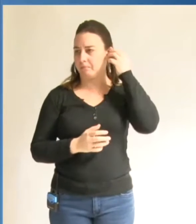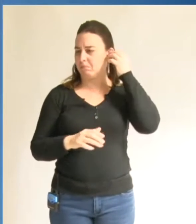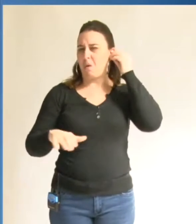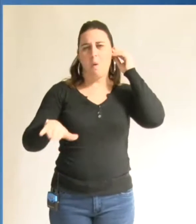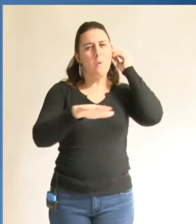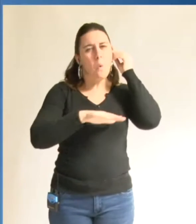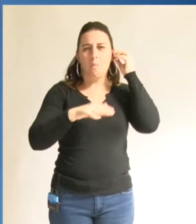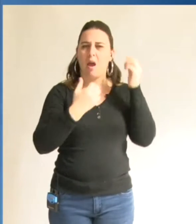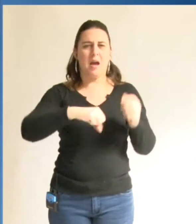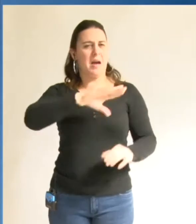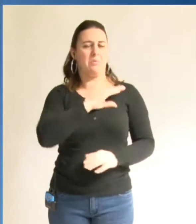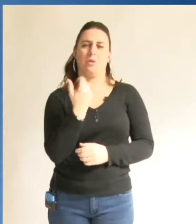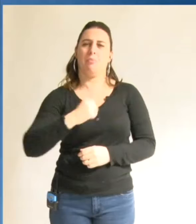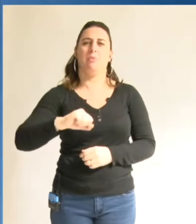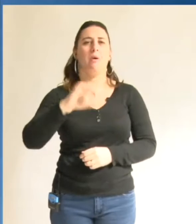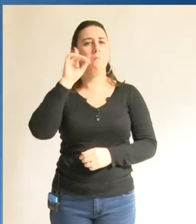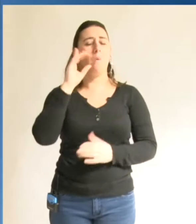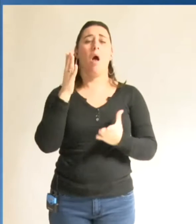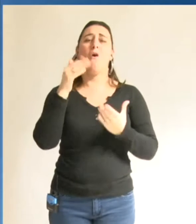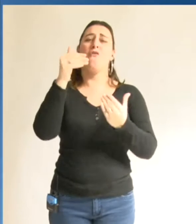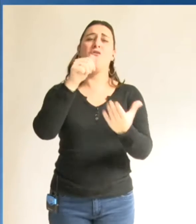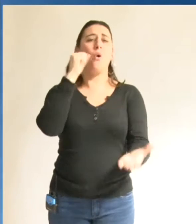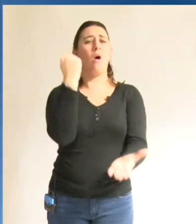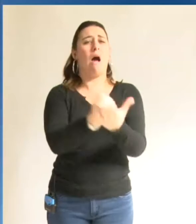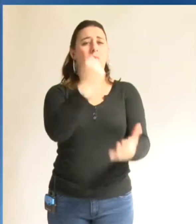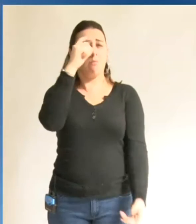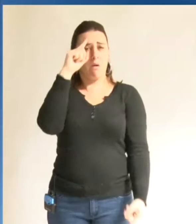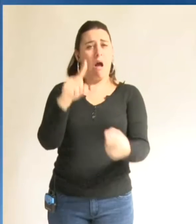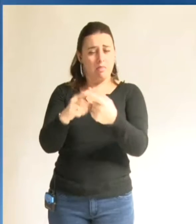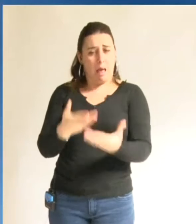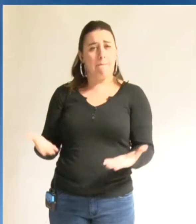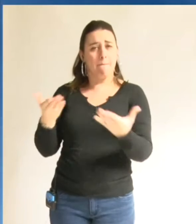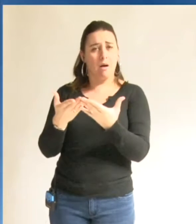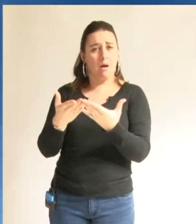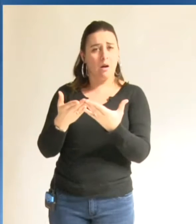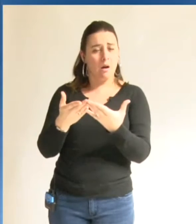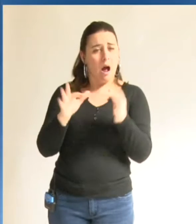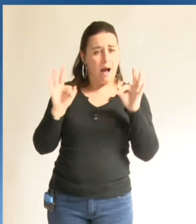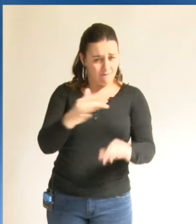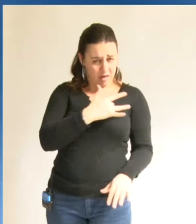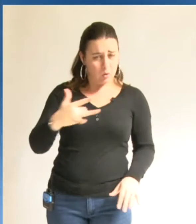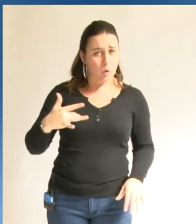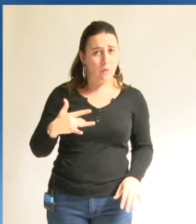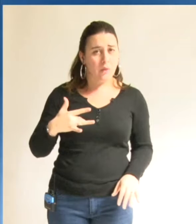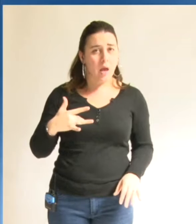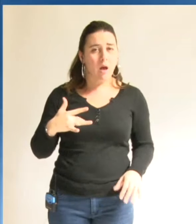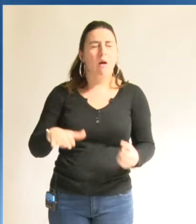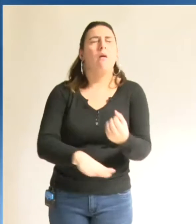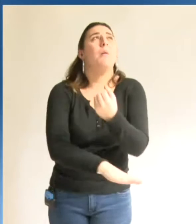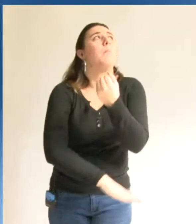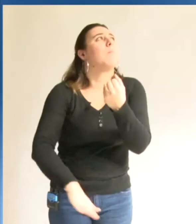D'irresponsabilité totale, parce que adopter un vœu sur ce sujet à propos de la question de la santé, qui était